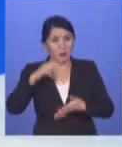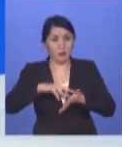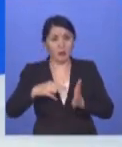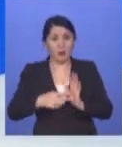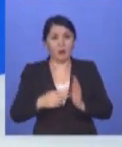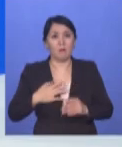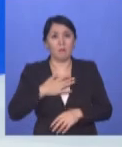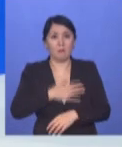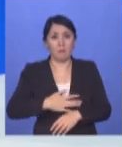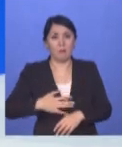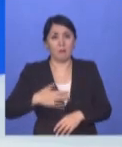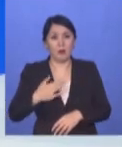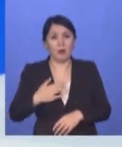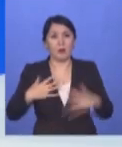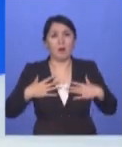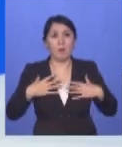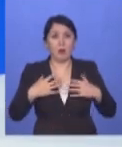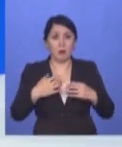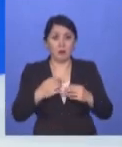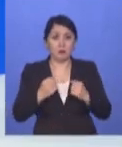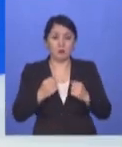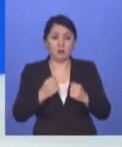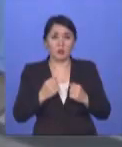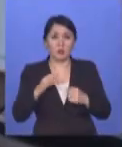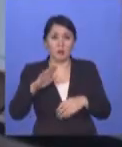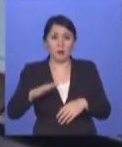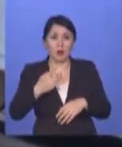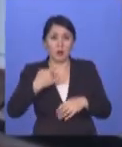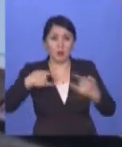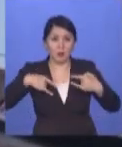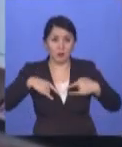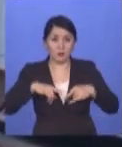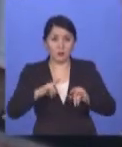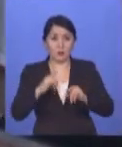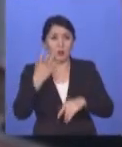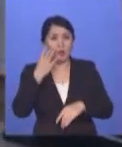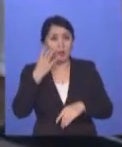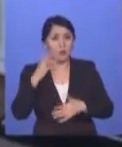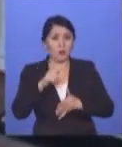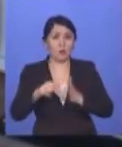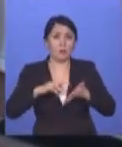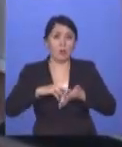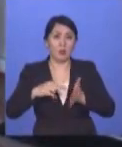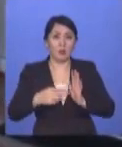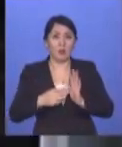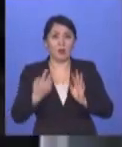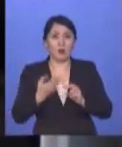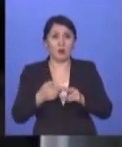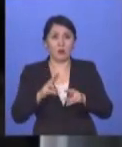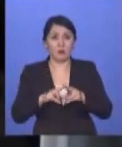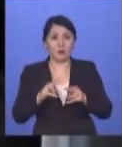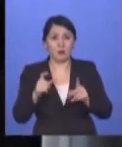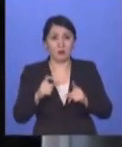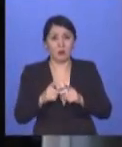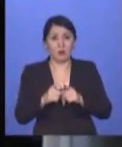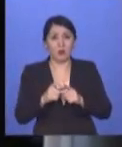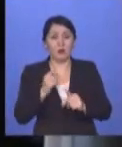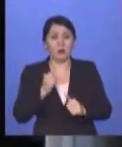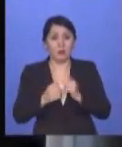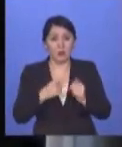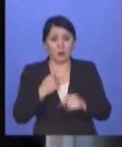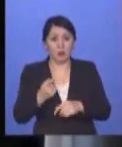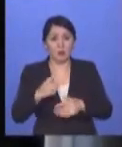маңызды екенінің дәлелі. Дені сау бала дүниеге келу үшін жүктілікті жоспарлау маңызды. Бұл сөзді акушер-гинеколог дәрігерлер